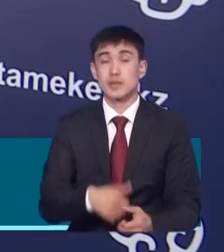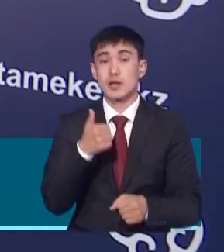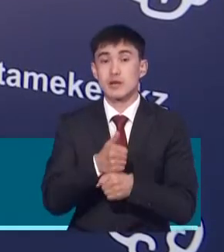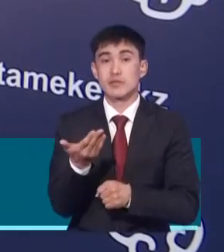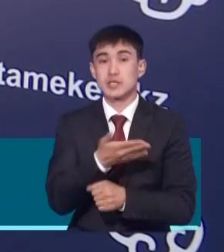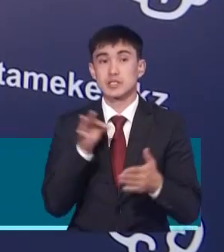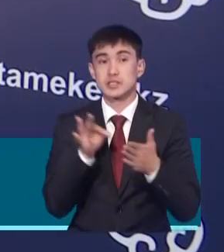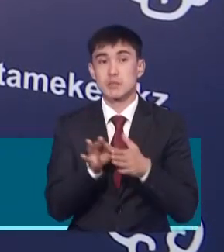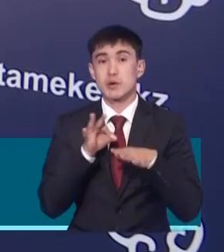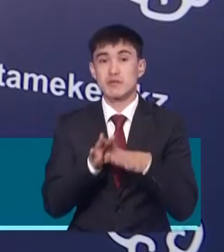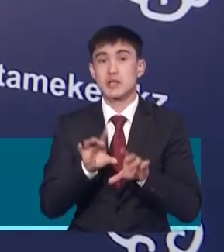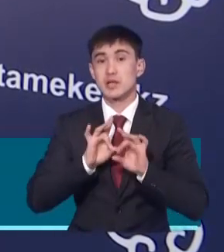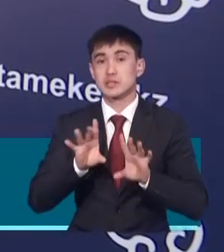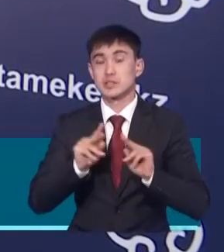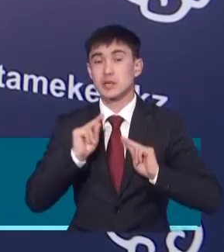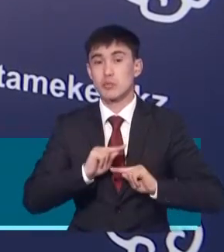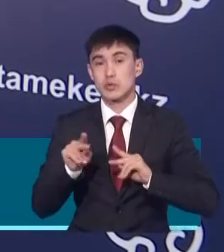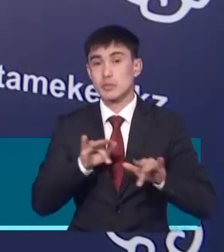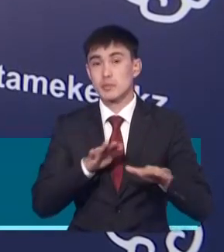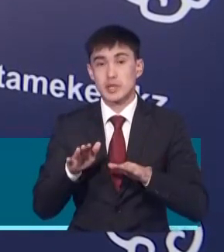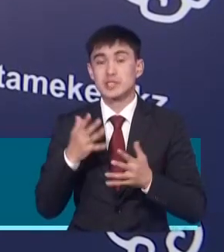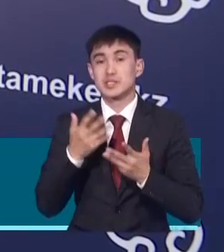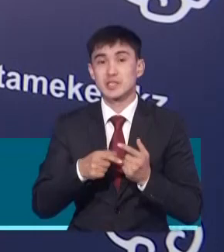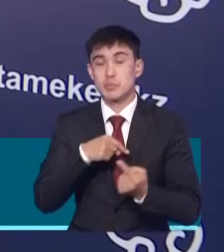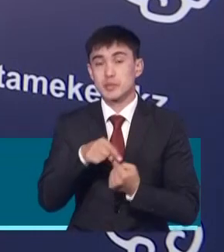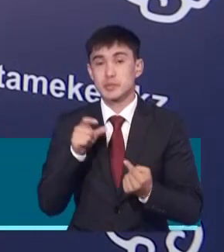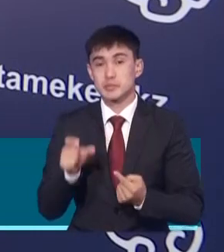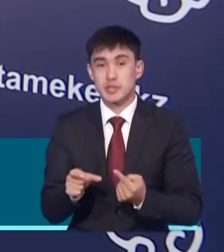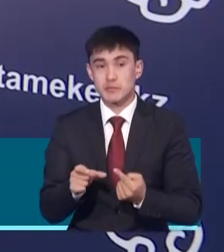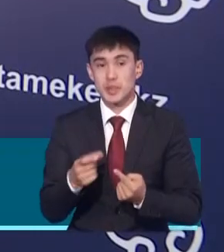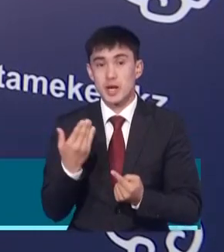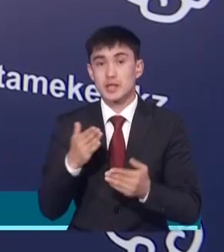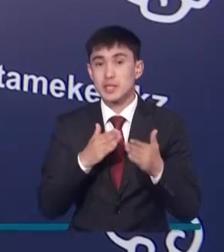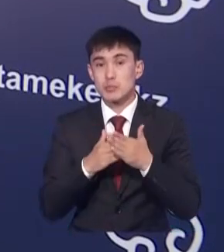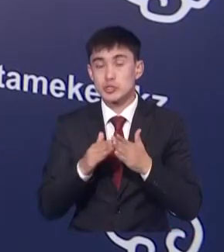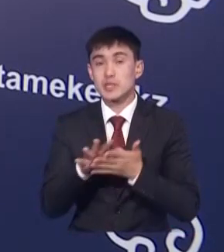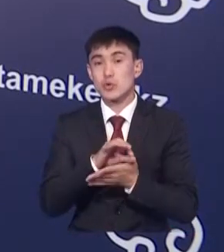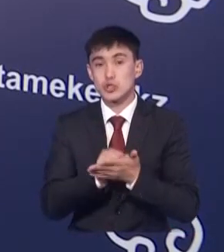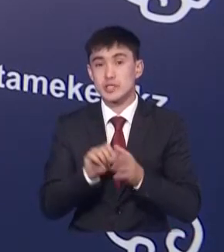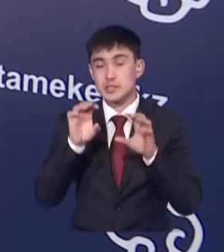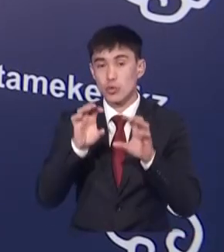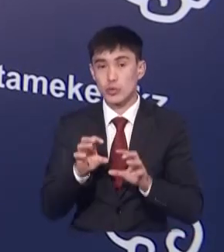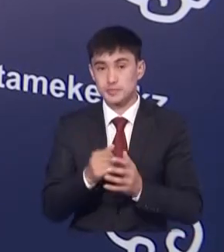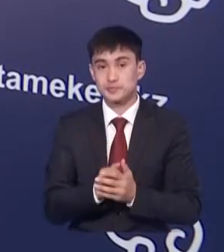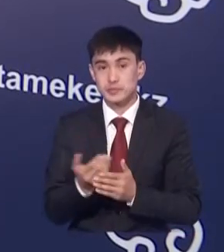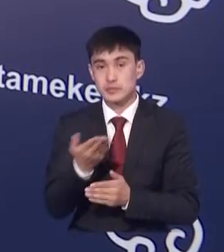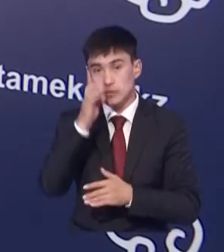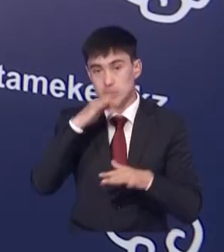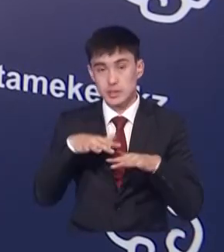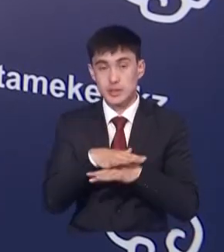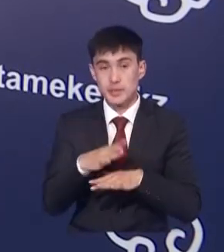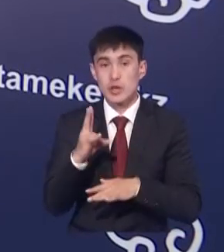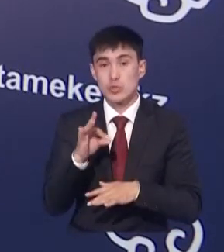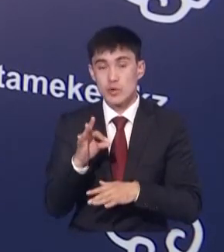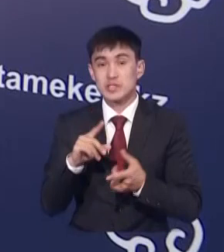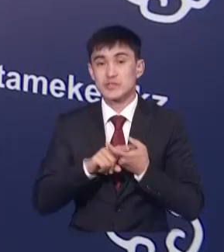Главная наша цель – проведение разъяснительных мероприятий среди предпринимателей о недопущении нарушений законодательства нашей страны.